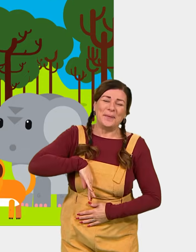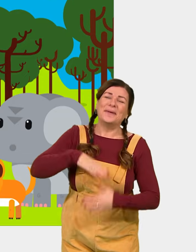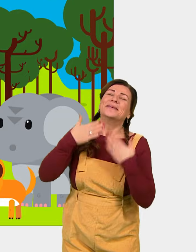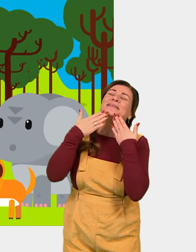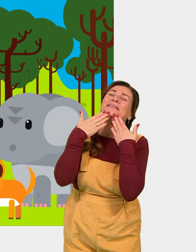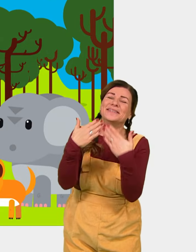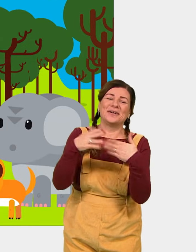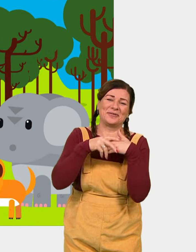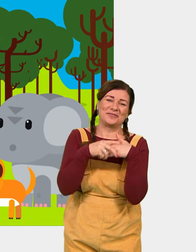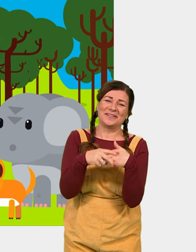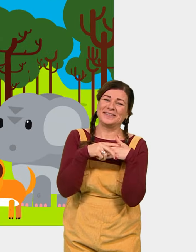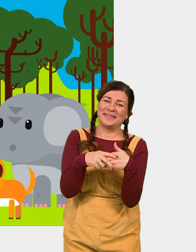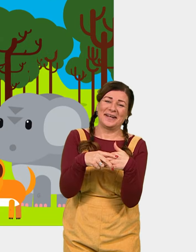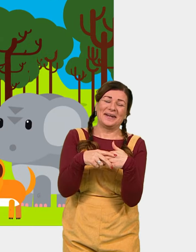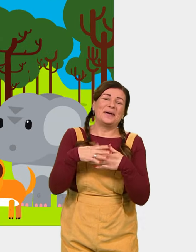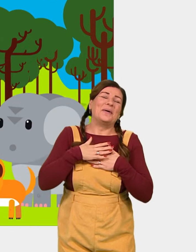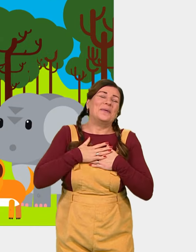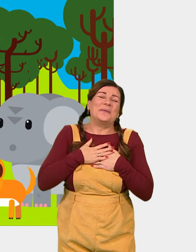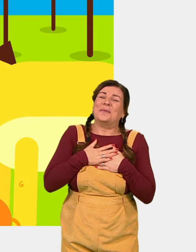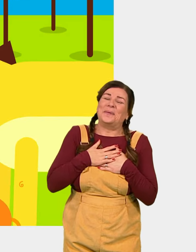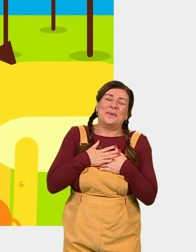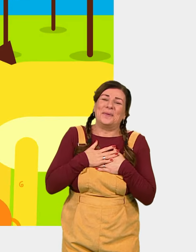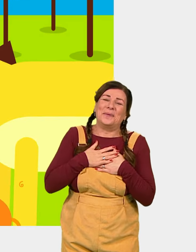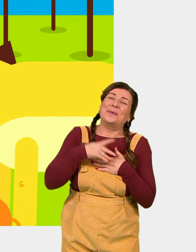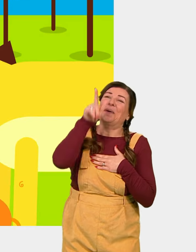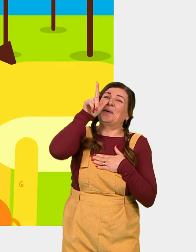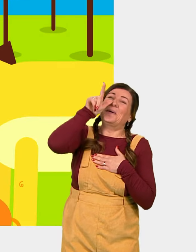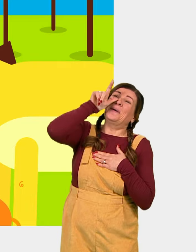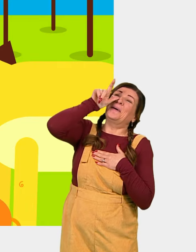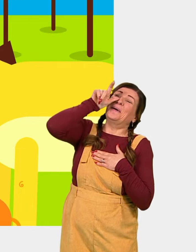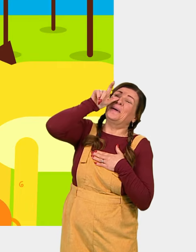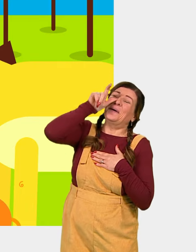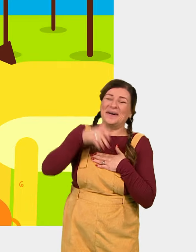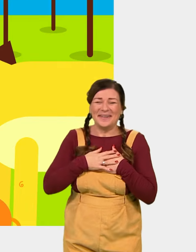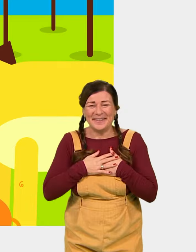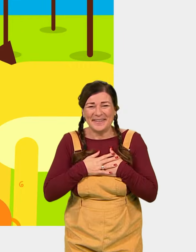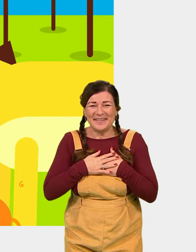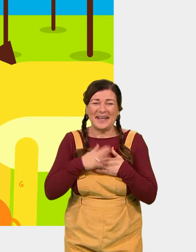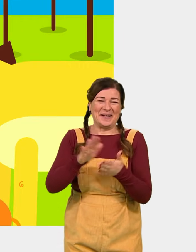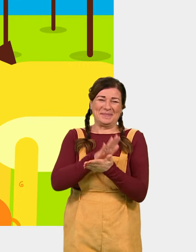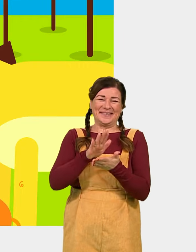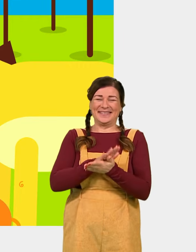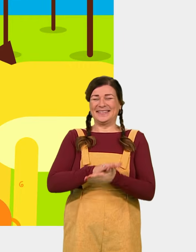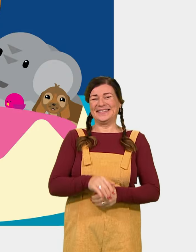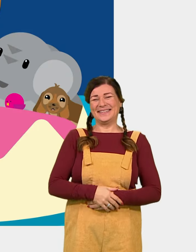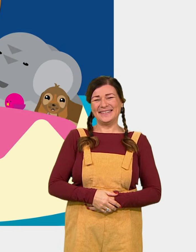Diolch, ffrindiau, gwaeddodd Anansi'n llawen gan chwifio un o'i goesau bach yn hapus.